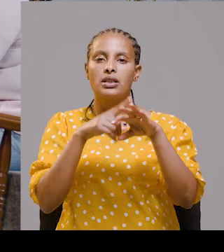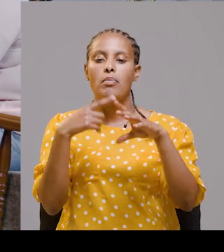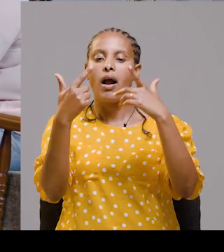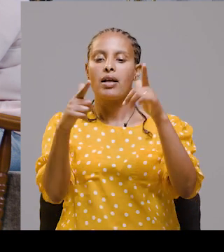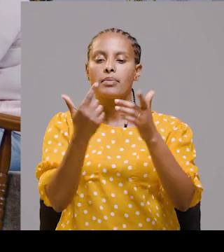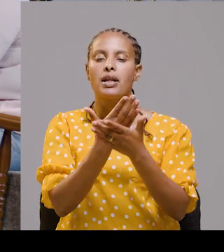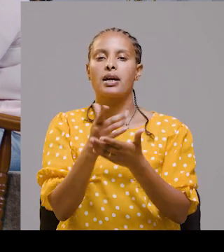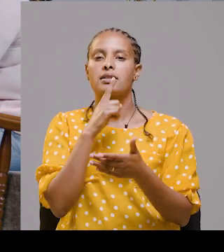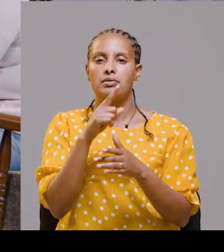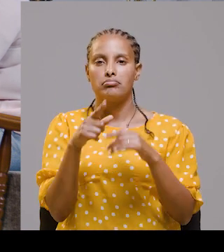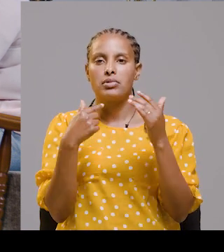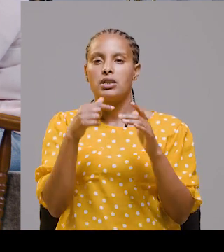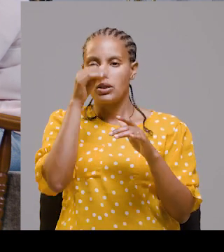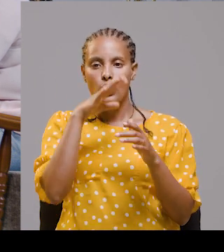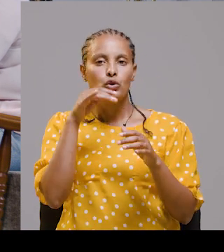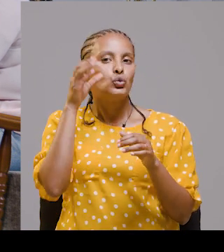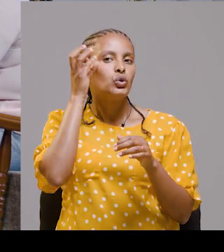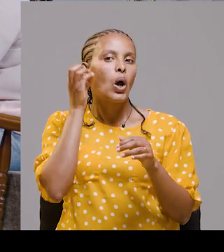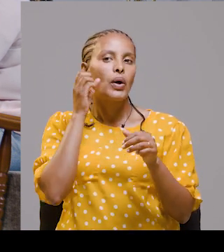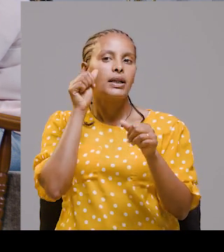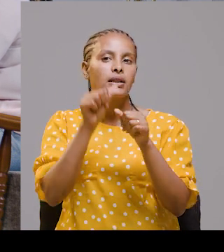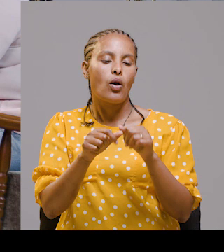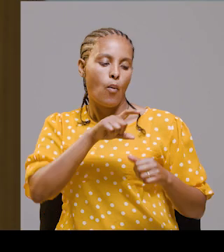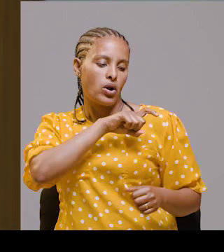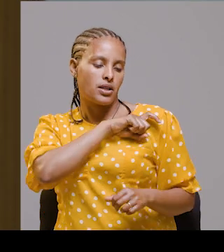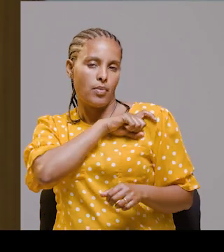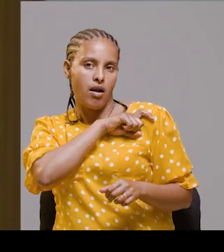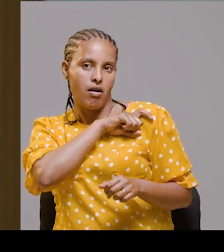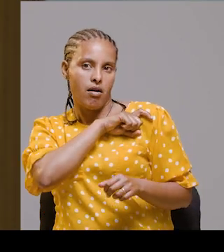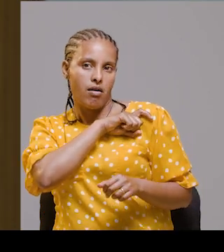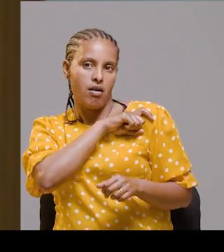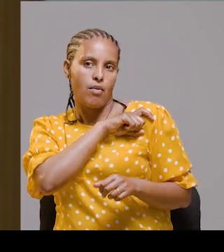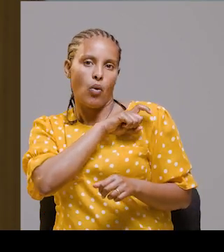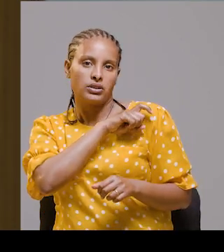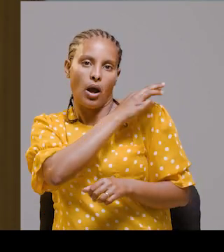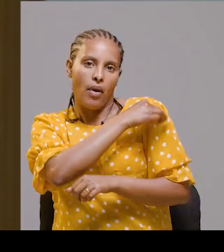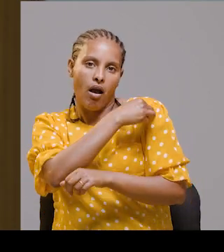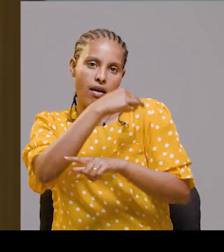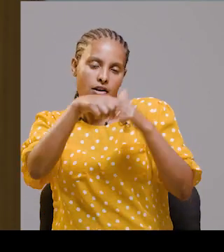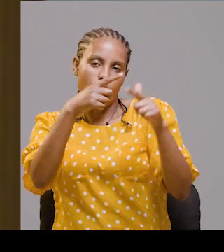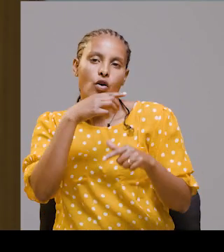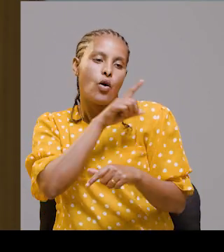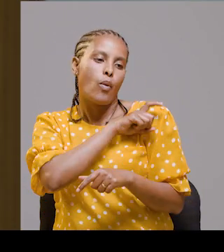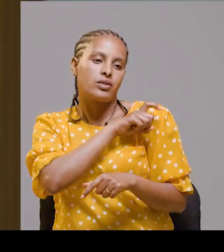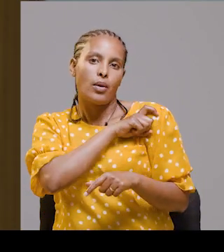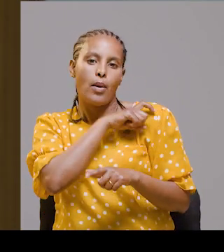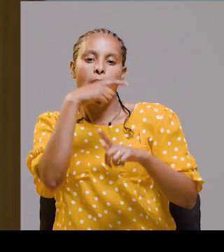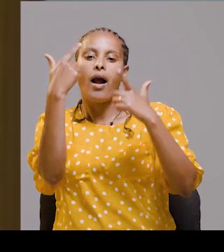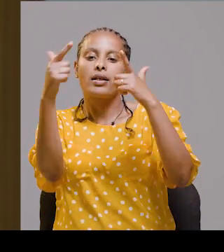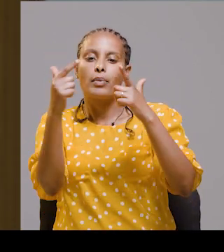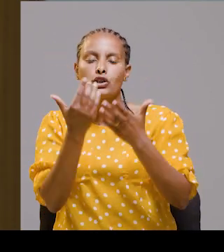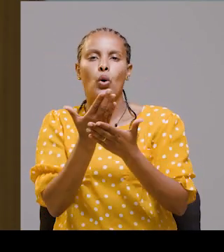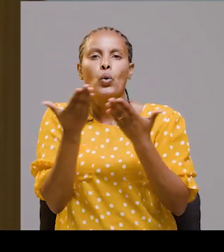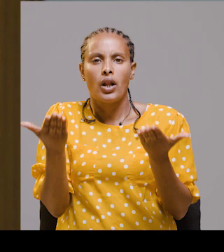የሚያጋጥም ነገር ስለሆነ ሰዎች ጾታዊ ጥቃት ደርሶባቸው ፖሊስ ጣቢያ ይሄዳሉ። ፖሊስ ጣቢያ ሲደርሱ ፖሊስ ጣቢያ ላይ